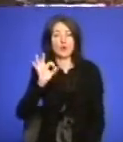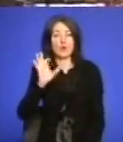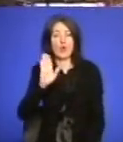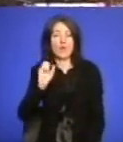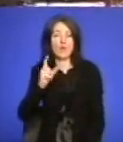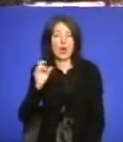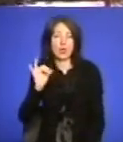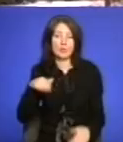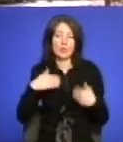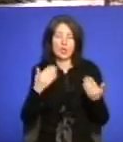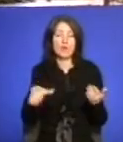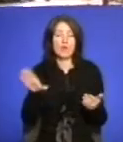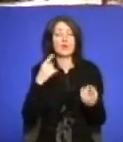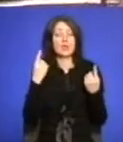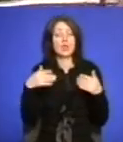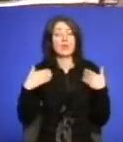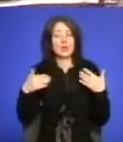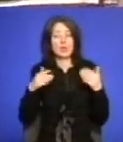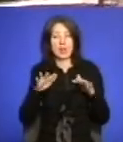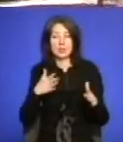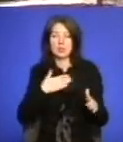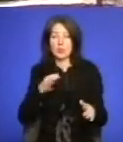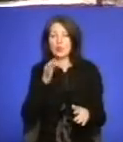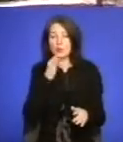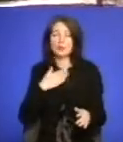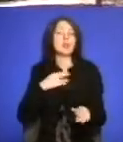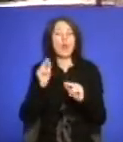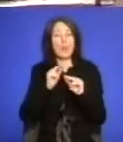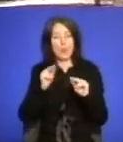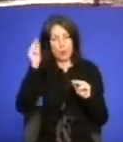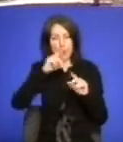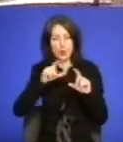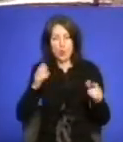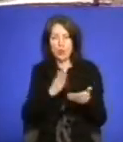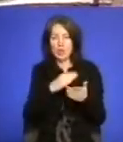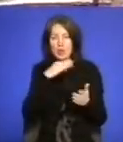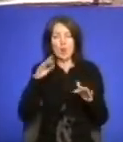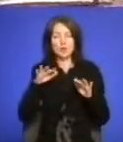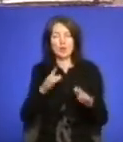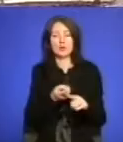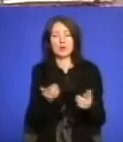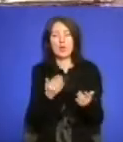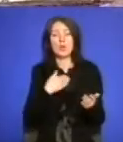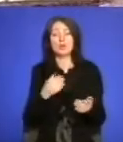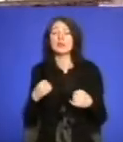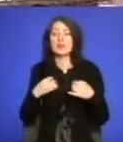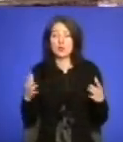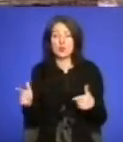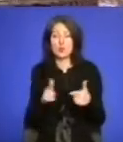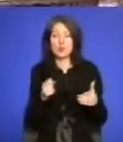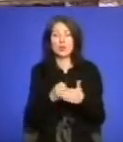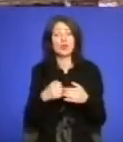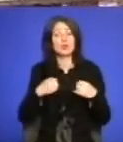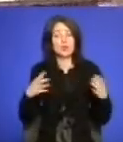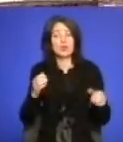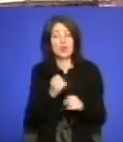акція нам дуже сподобалася але в нас по школах Проходить дуже багато заходів де ми святкуємо готуємося до святкування Пасхи